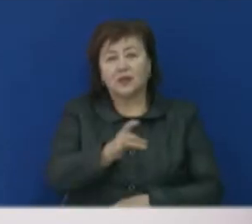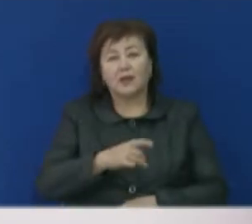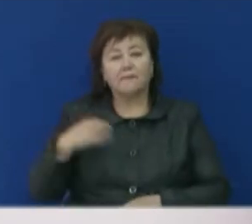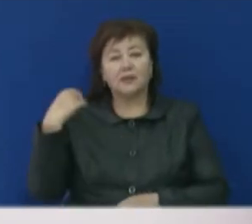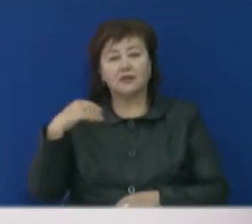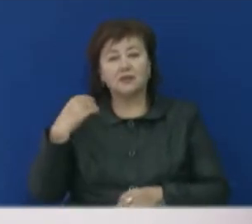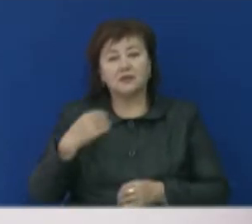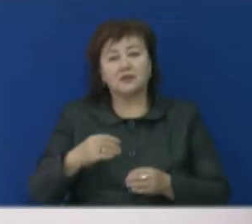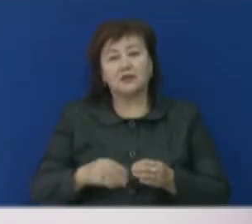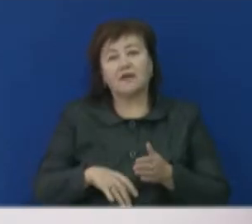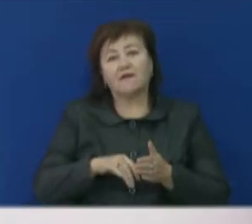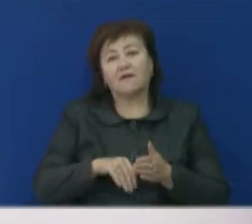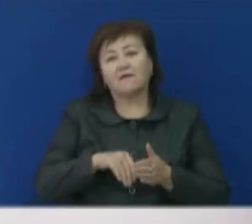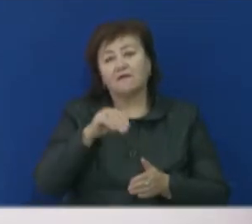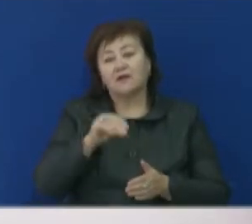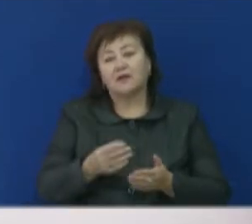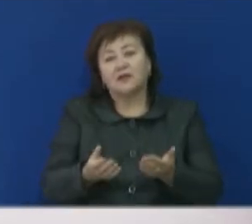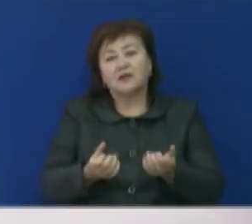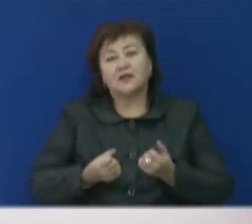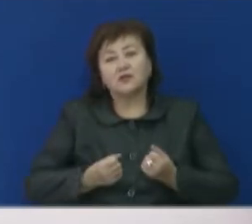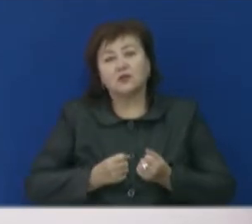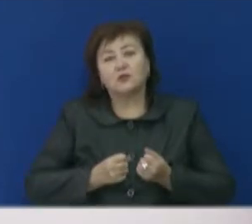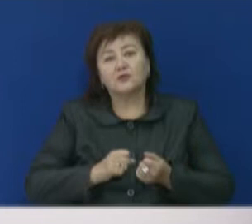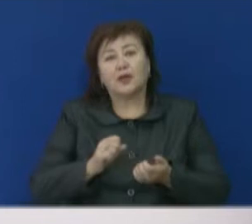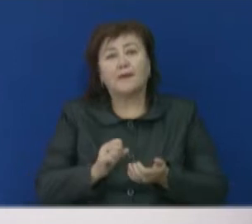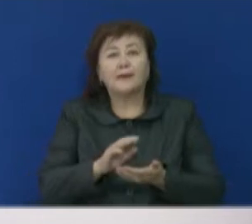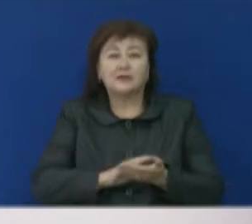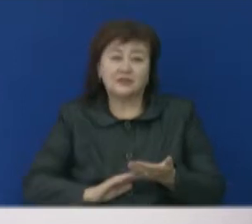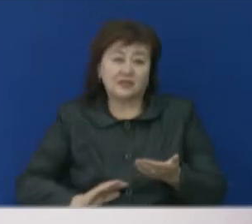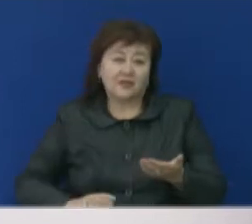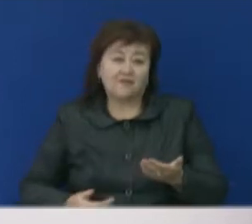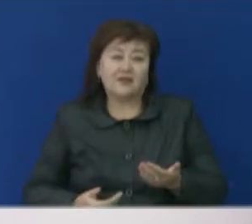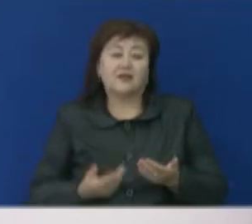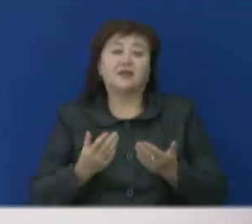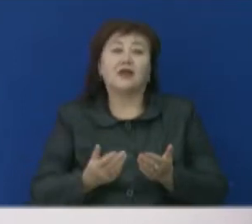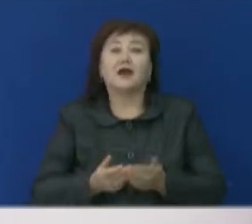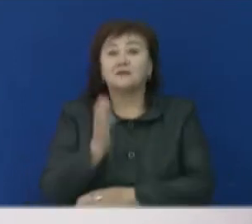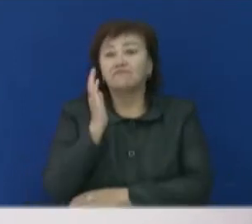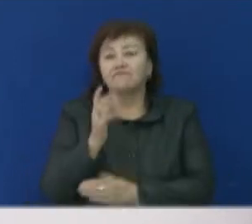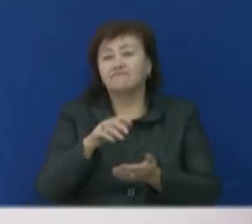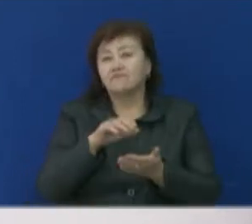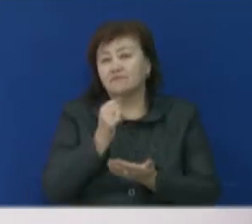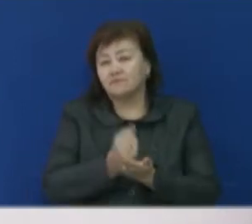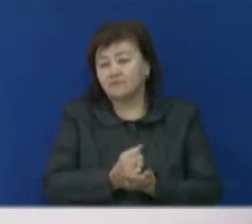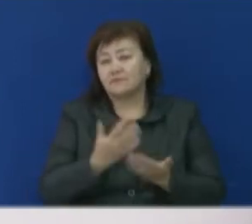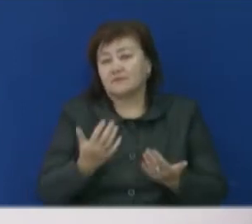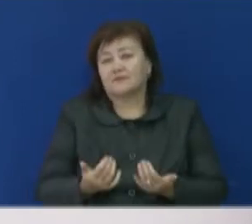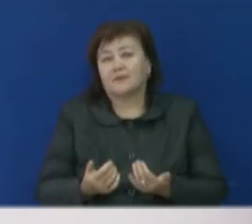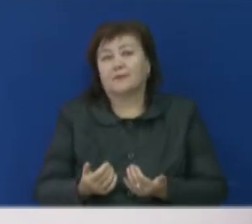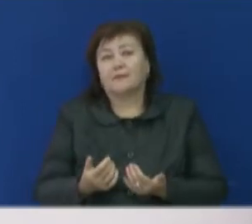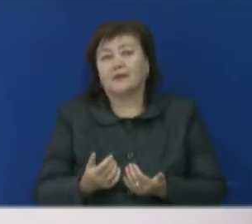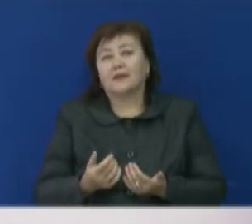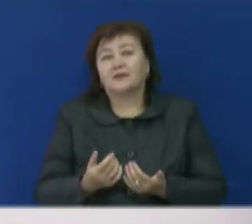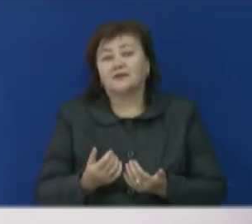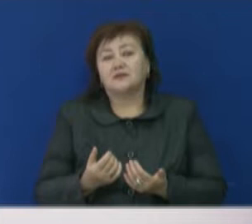Қазақстан Республикасы президенті сайлауына кандидаттардан өтініш қабылдау басталды деп хабарлайды Қазақпарат тілшісі. Сағат 10:35-тегі жағдай